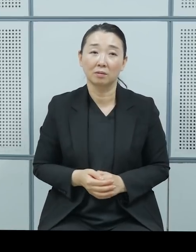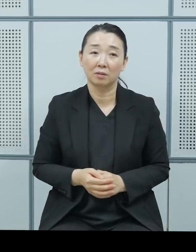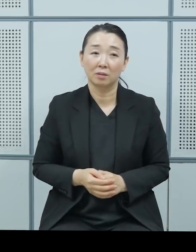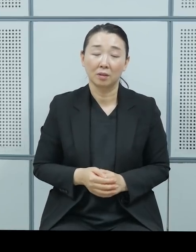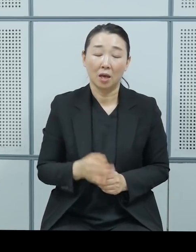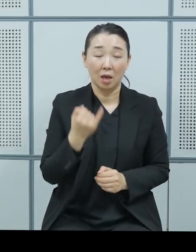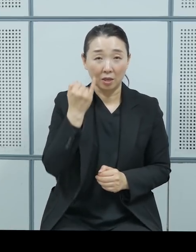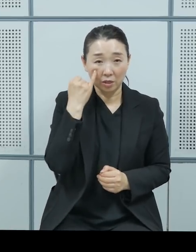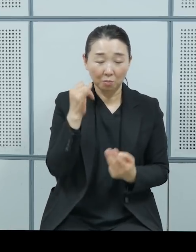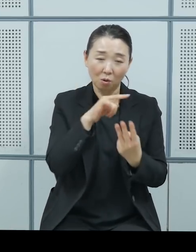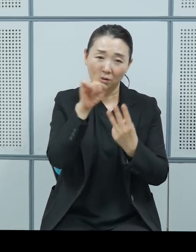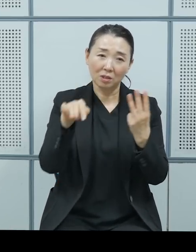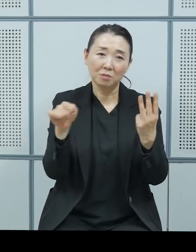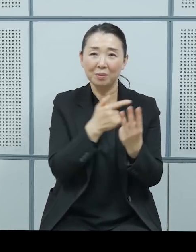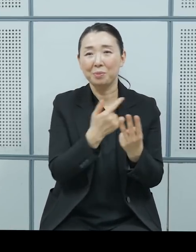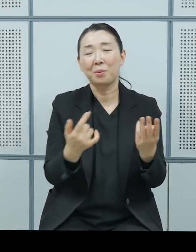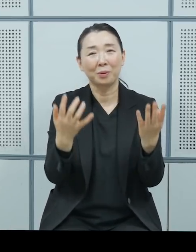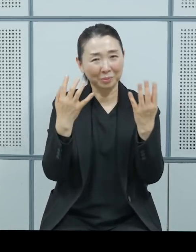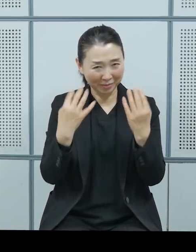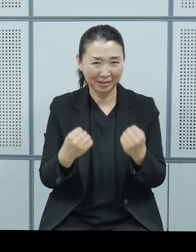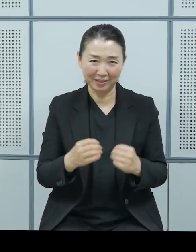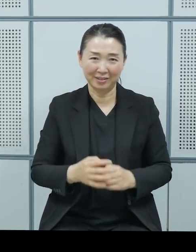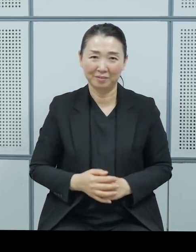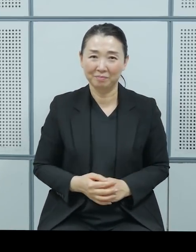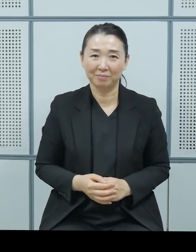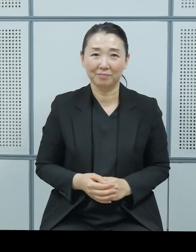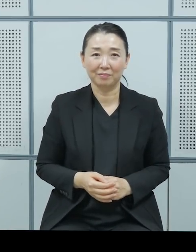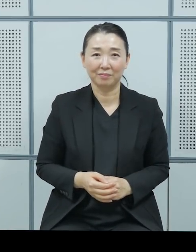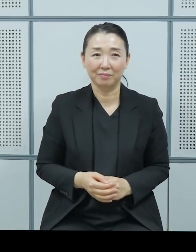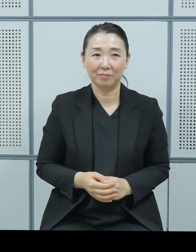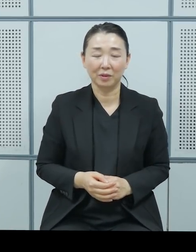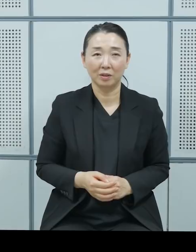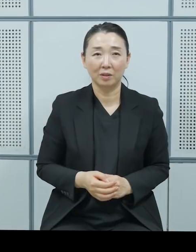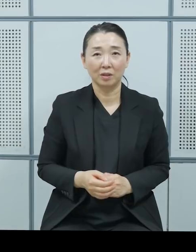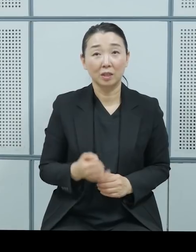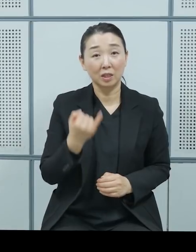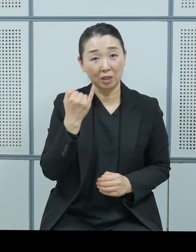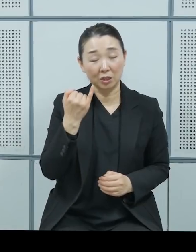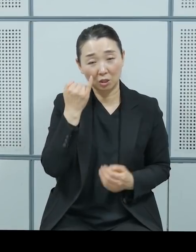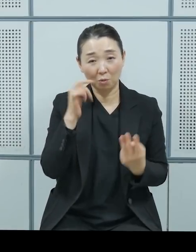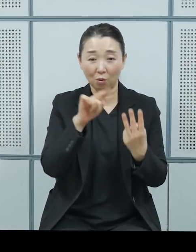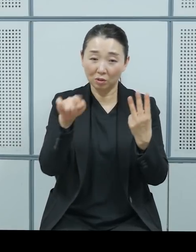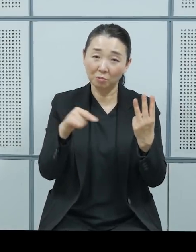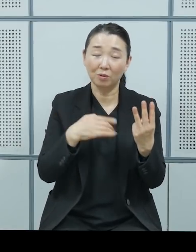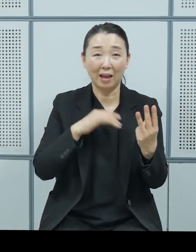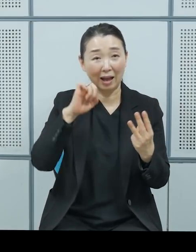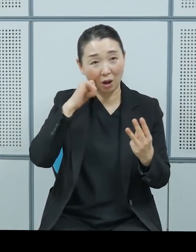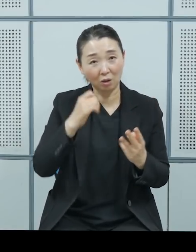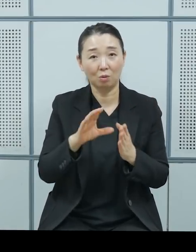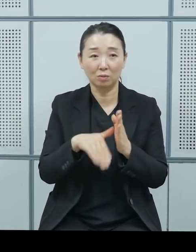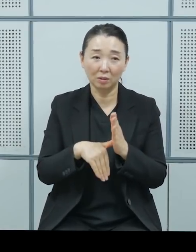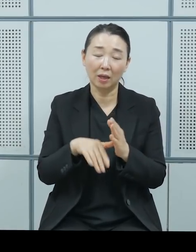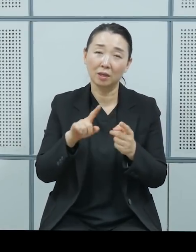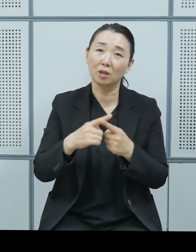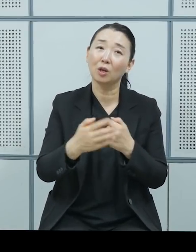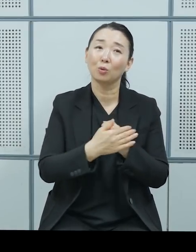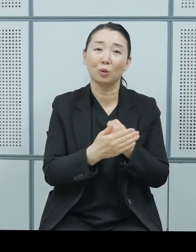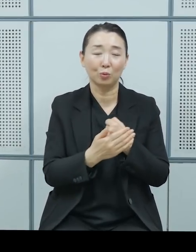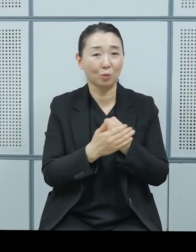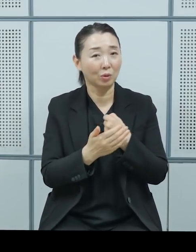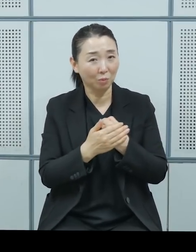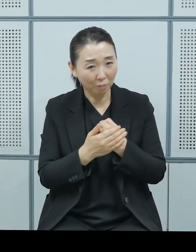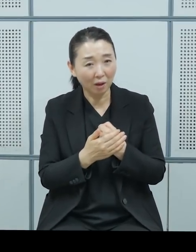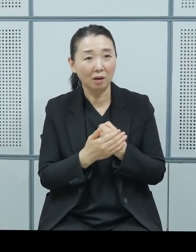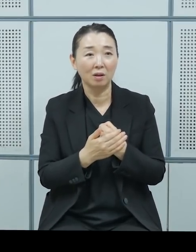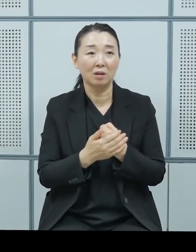이모 삼촌들이 너무너무 많아요. 그 이모 삼촌들이 내가 이렇게 어려울 때 나를 이렇게 도와줬기